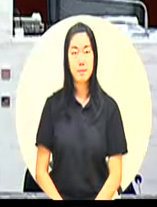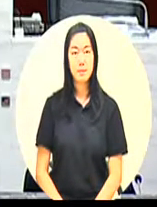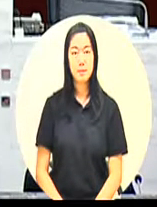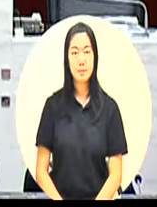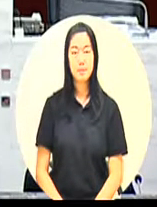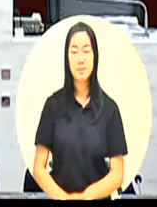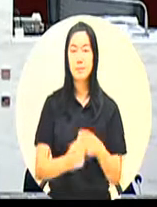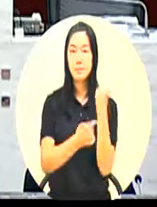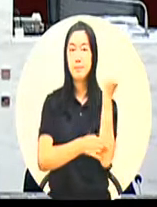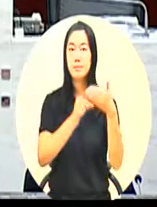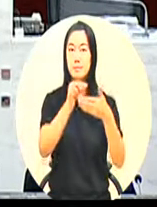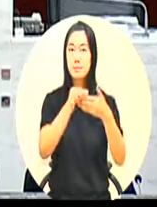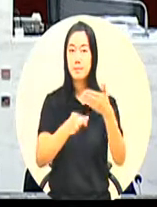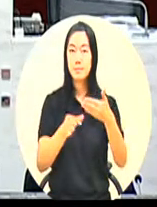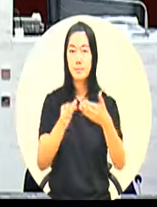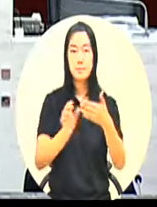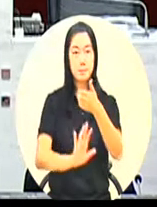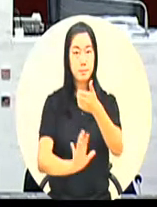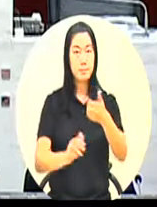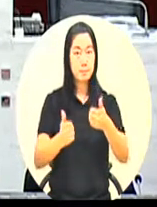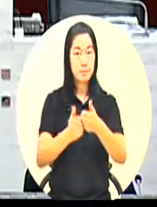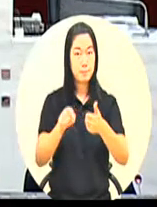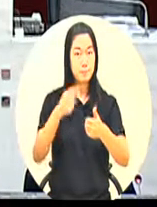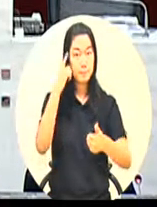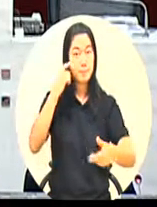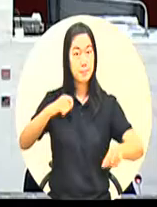法规委员会的案子。